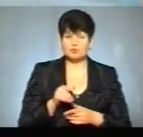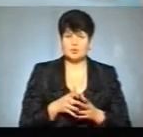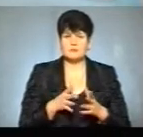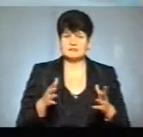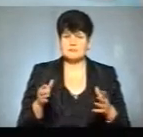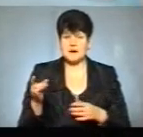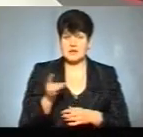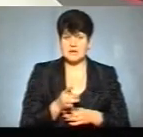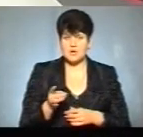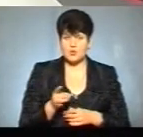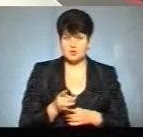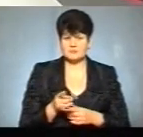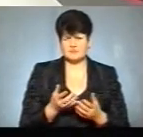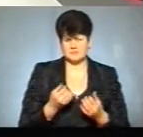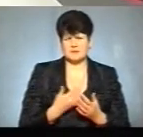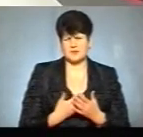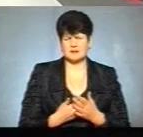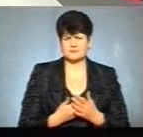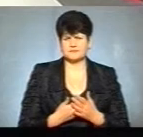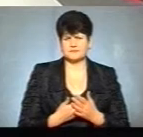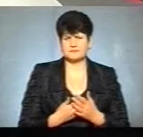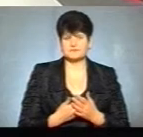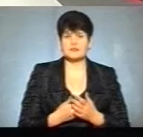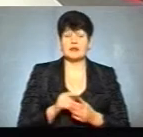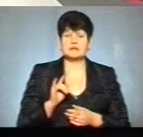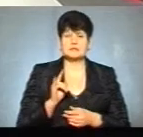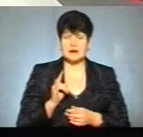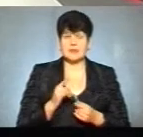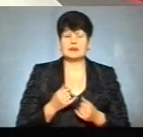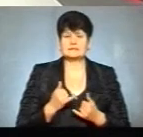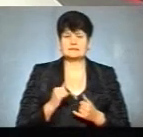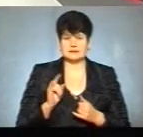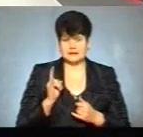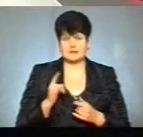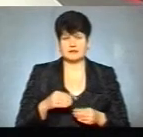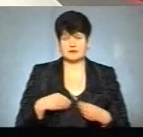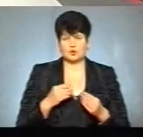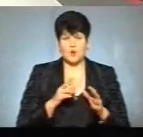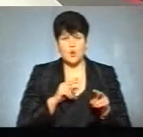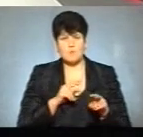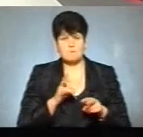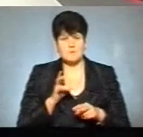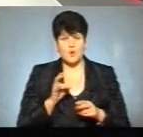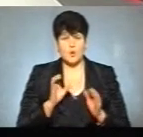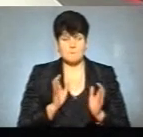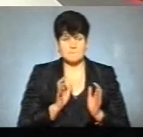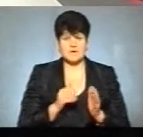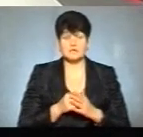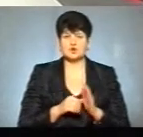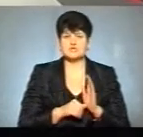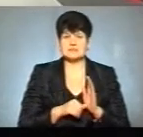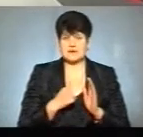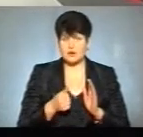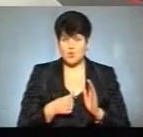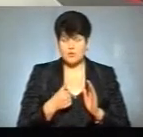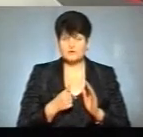розмір, візьмемо як приклад, для дитини, над якою встановлено опіку чи піклування, до 6 років, якщо дитина,